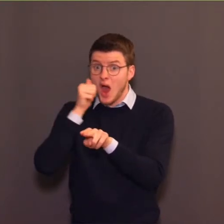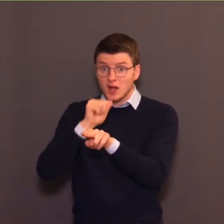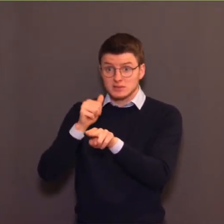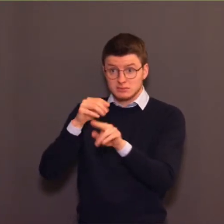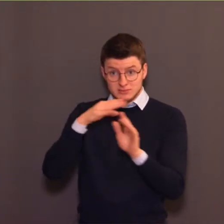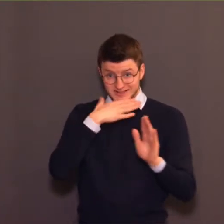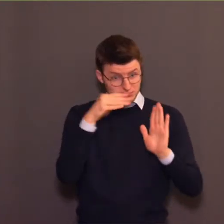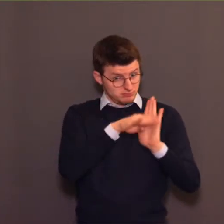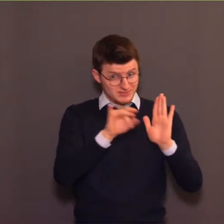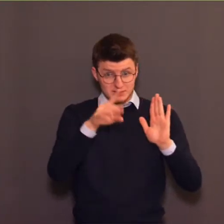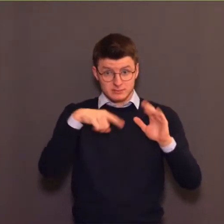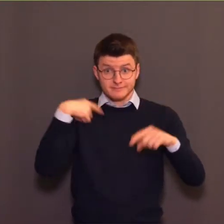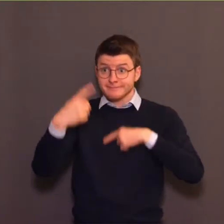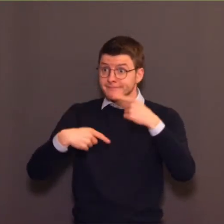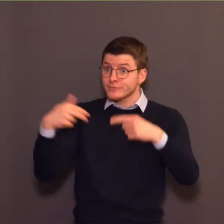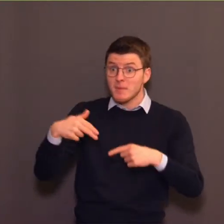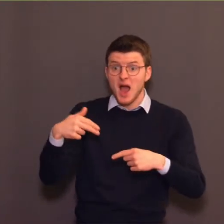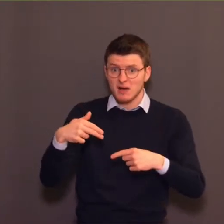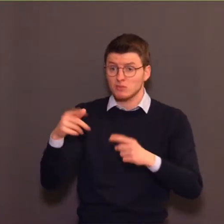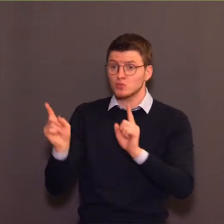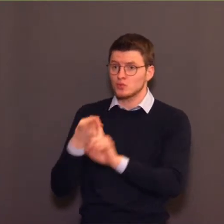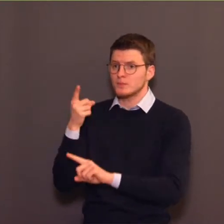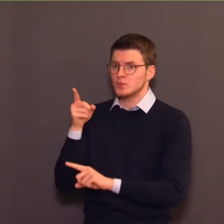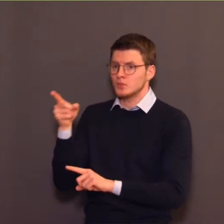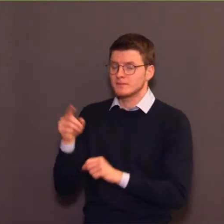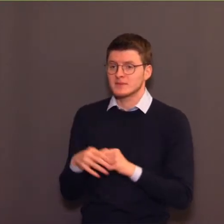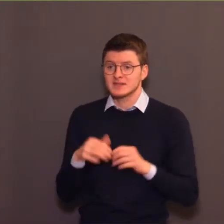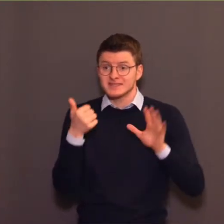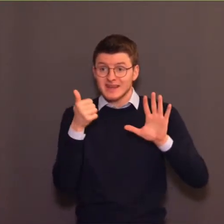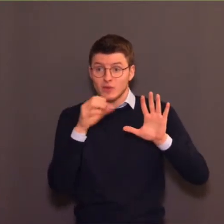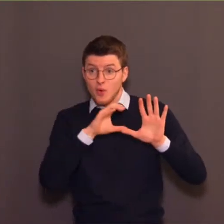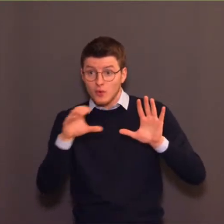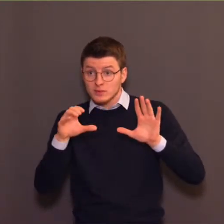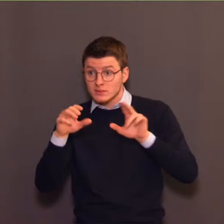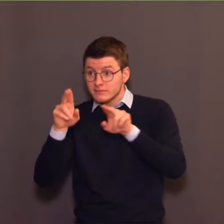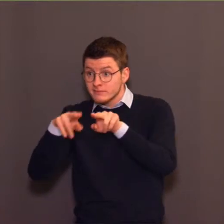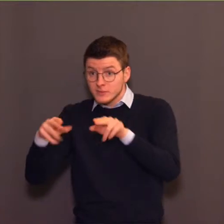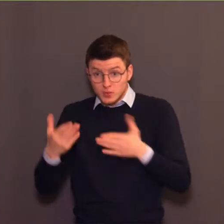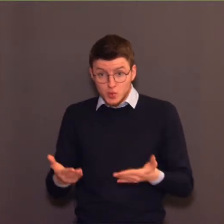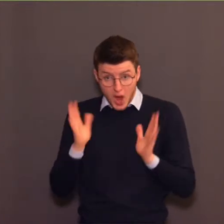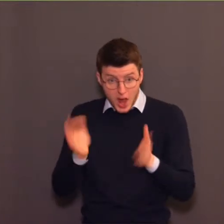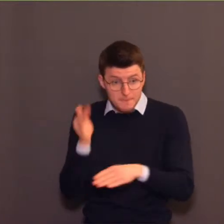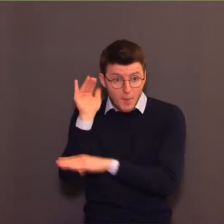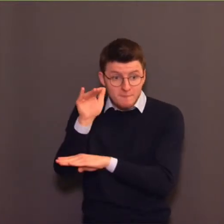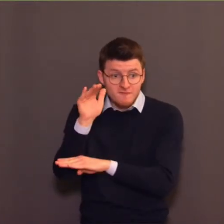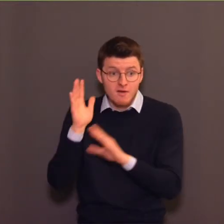Die ondergrens van 600 bedden hebben we intussen tijds al ruim overschreden.